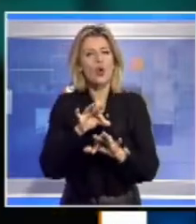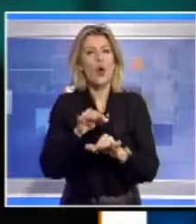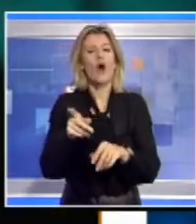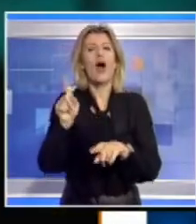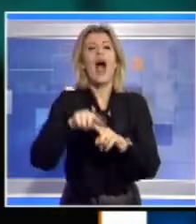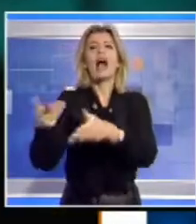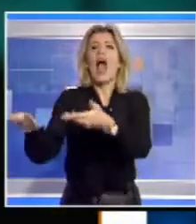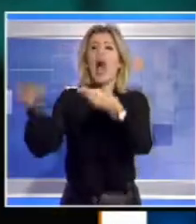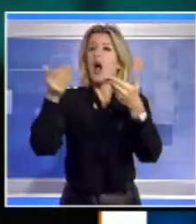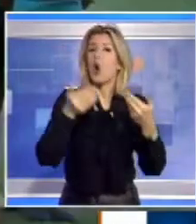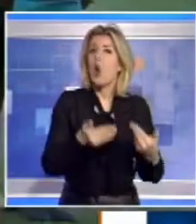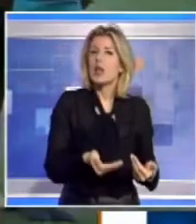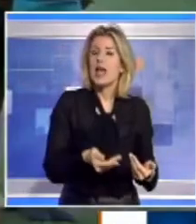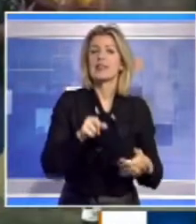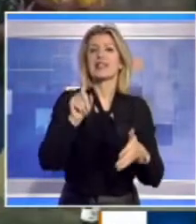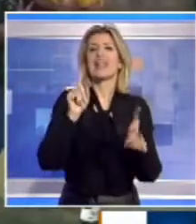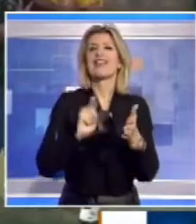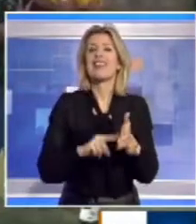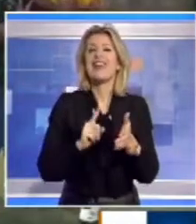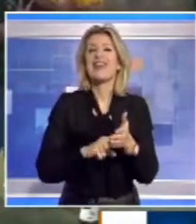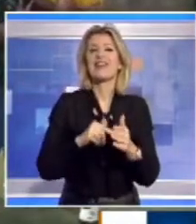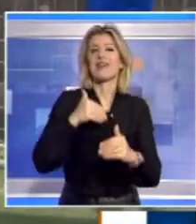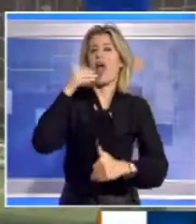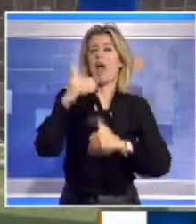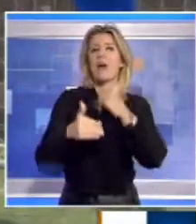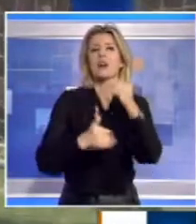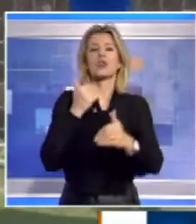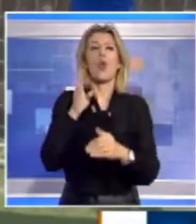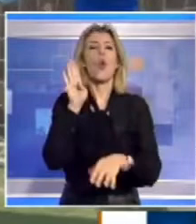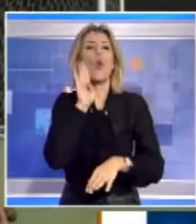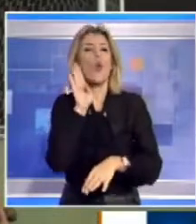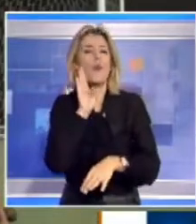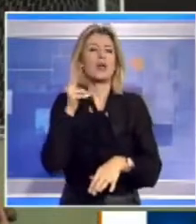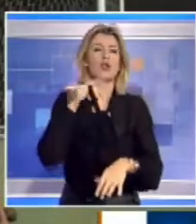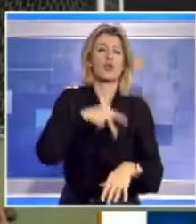di accoglienza, poter parlare di diritti, di emancipazione